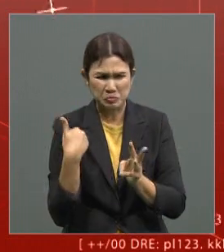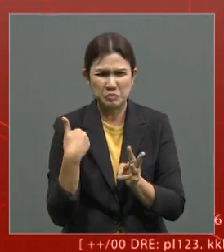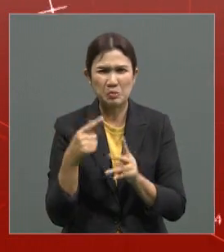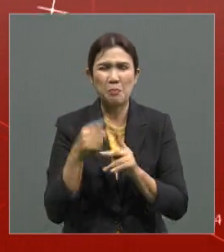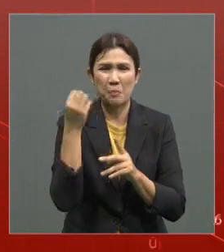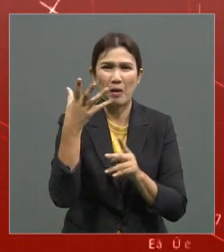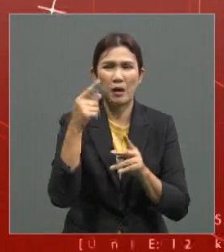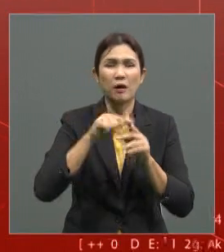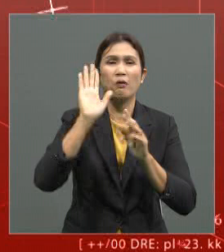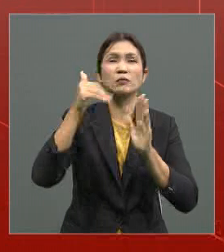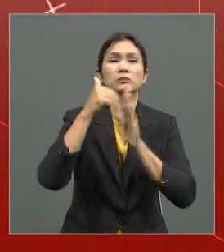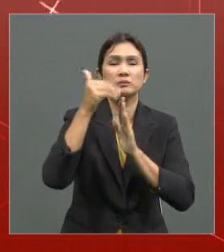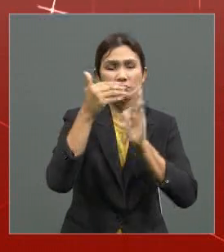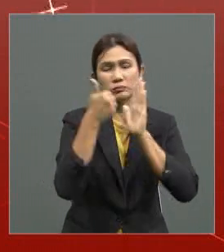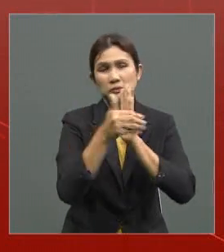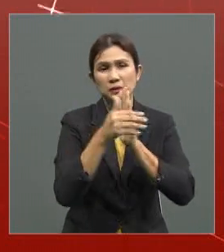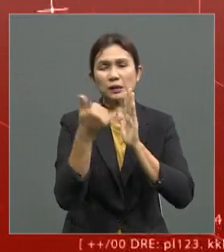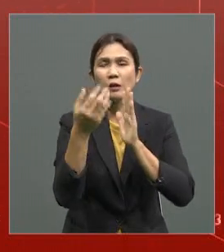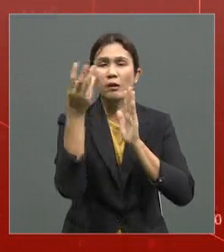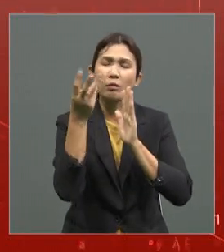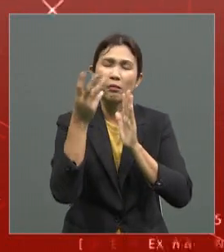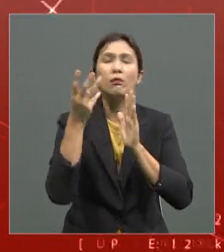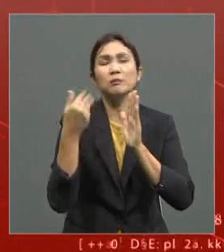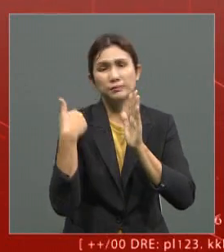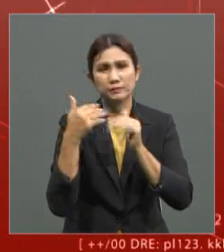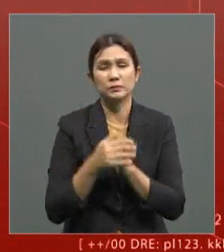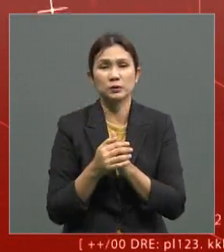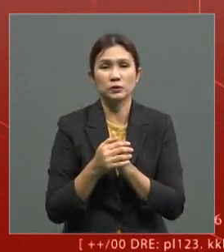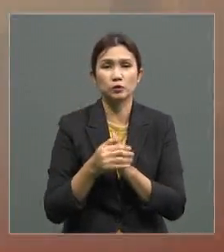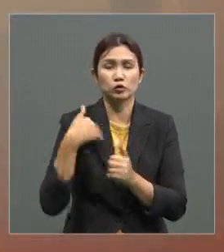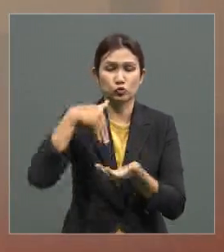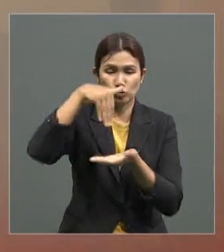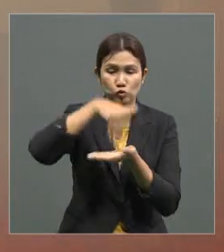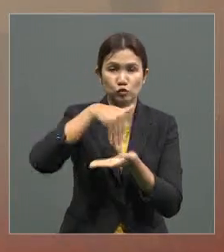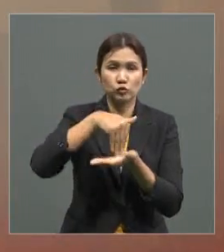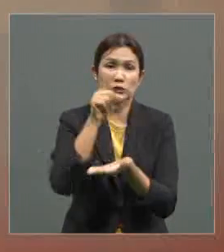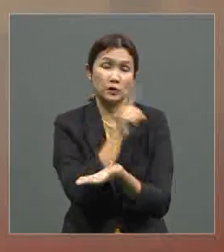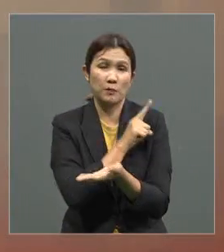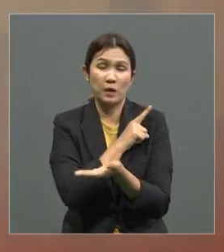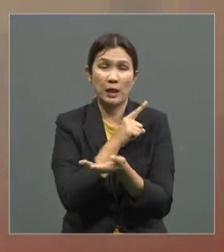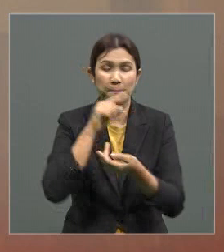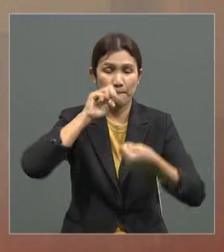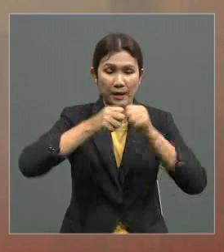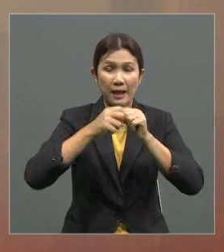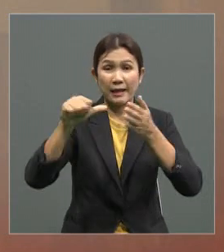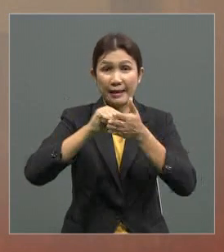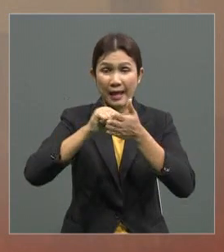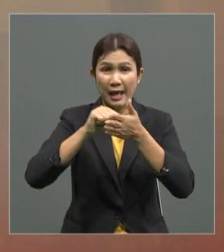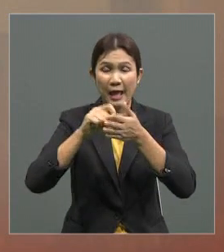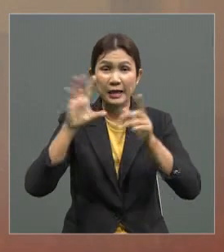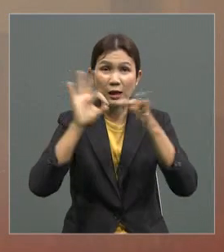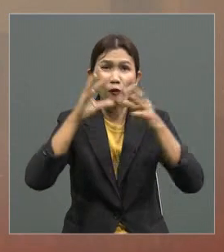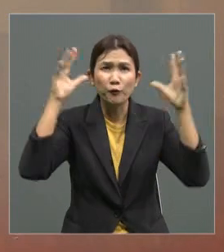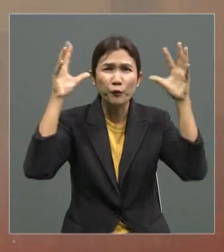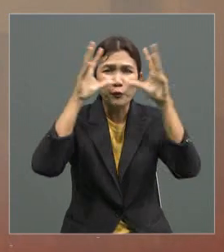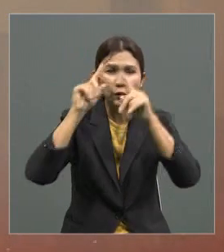ใหญ่ยังอยู่ในพื้นที่ภาคเหนืออีสานเนี่ยก็จะน้อยลงไปนะคะศูนย์สื่อสารการแก้ไขปัญหามลพิษทางอากาศกรมควบคุมมลพิษค่ะมีการ